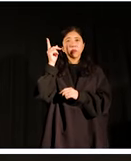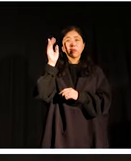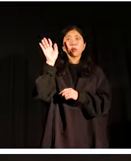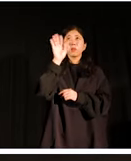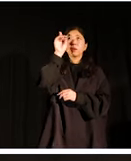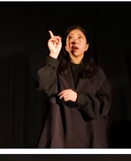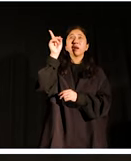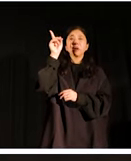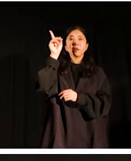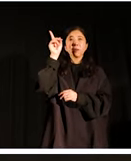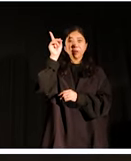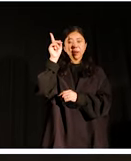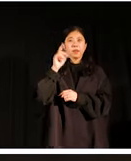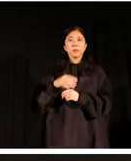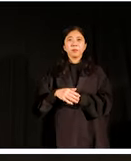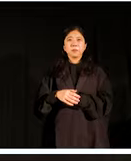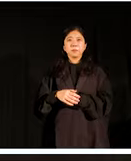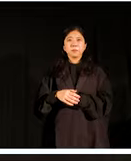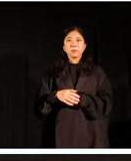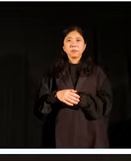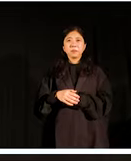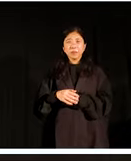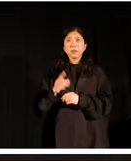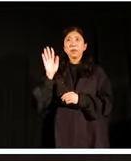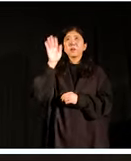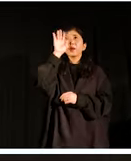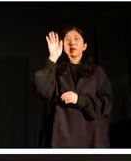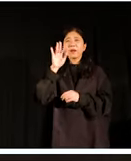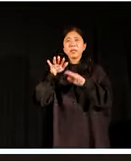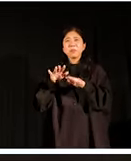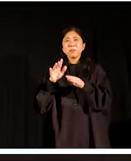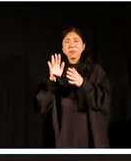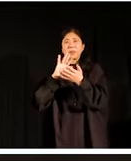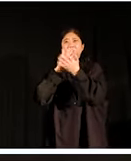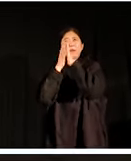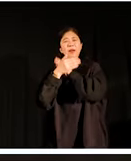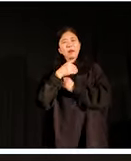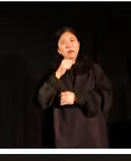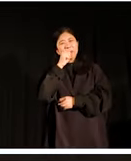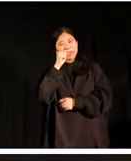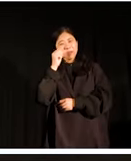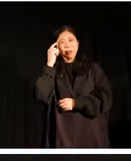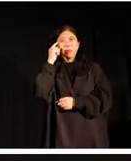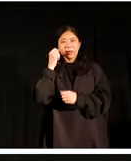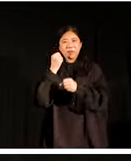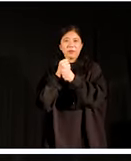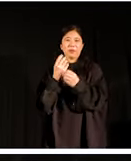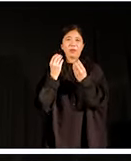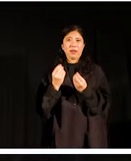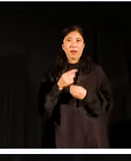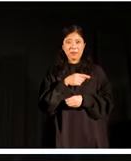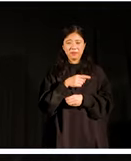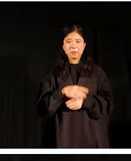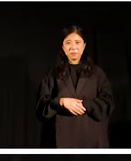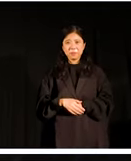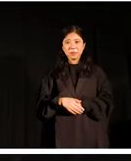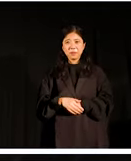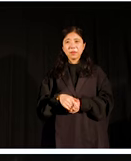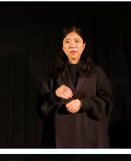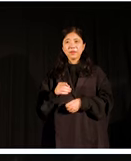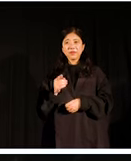空をいつかま返してあげていう変えるといいなとという思いで作った曲ですはいこれからも多分その方は聞き